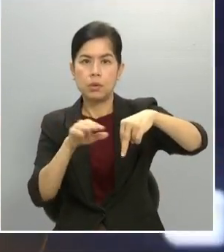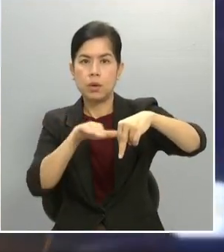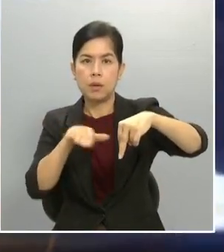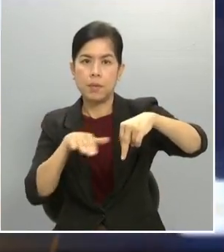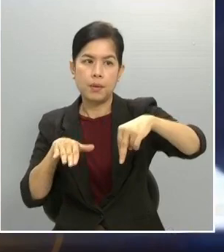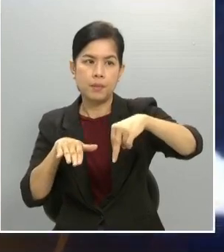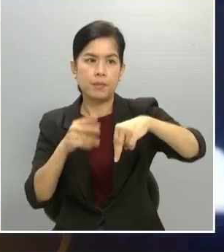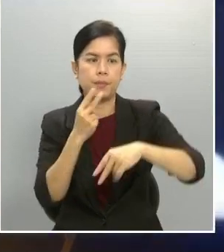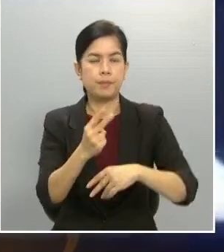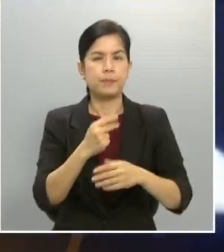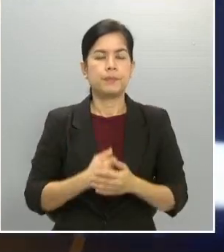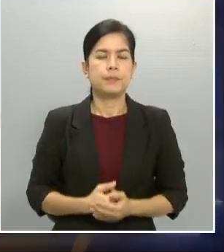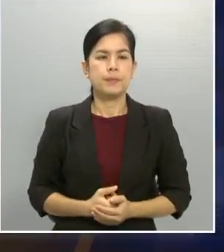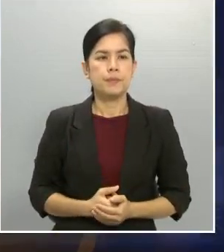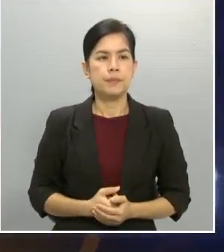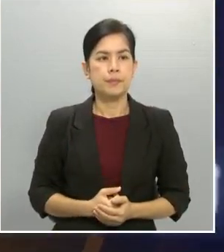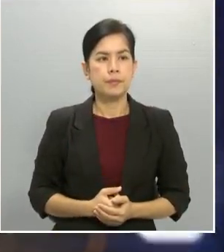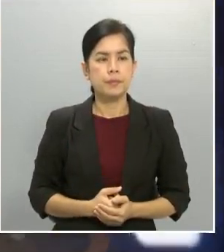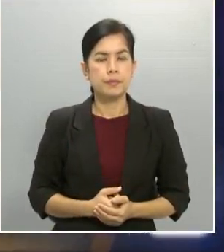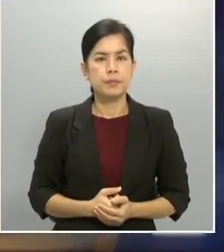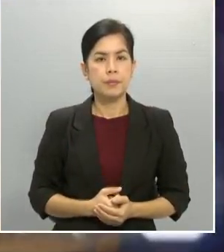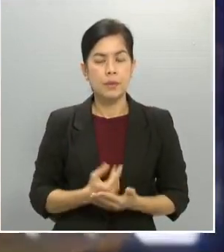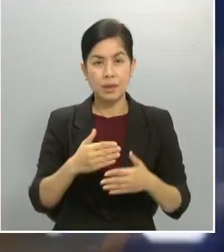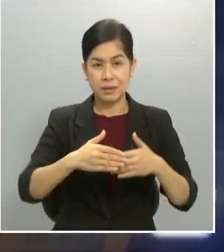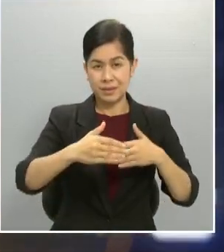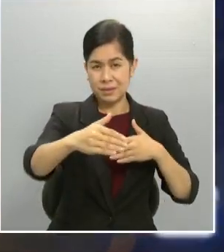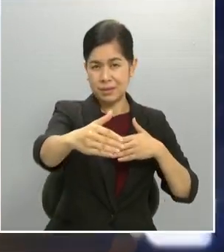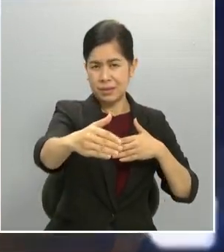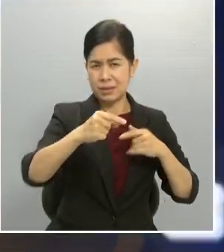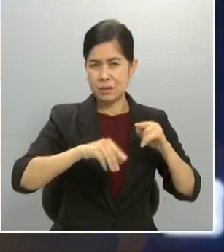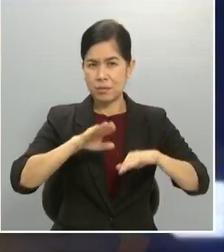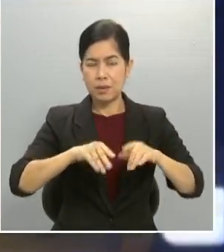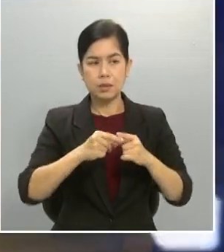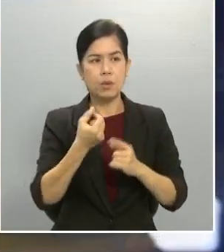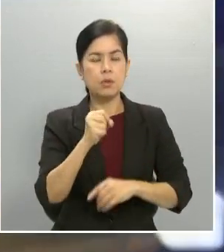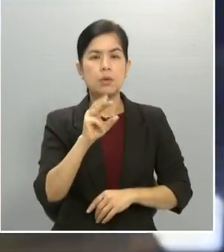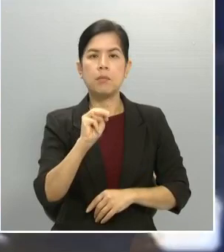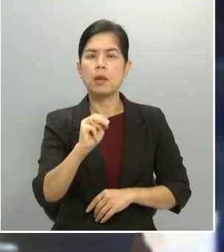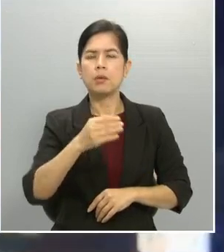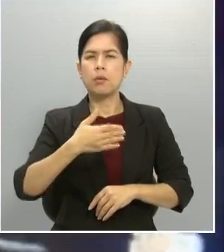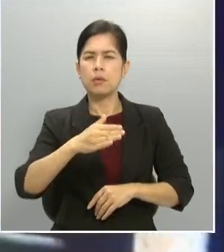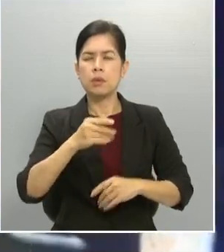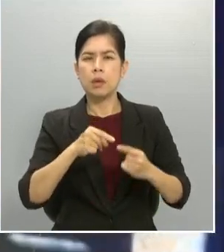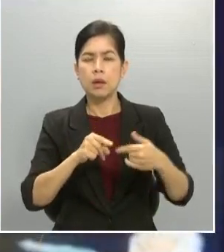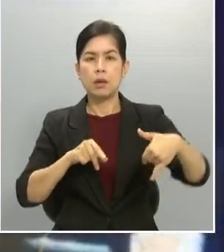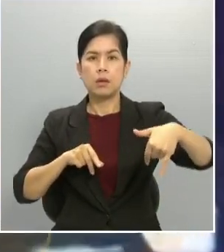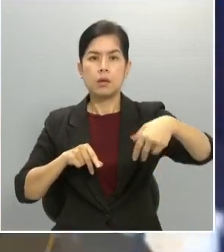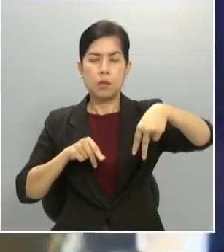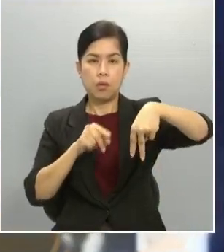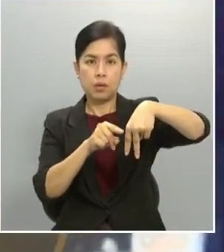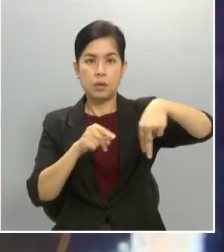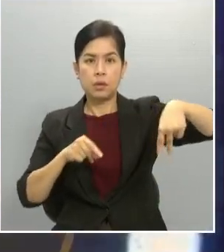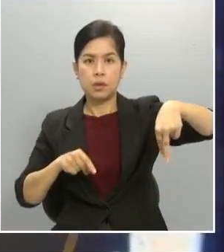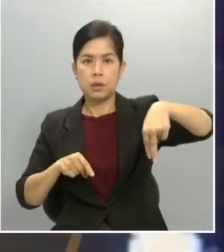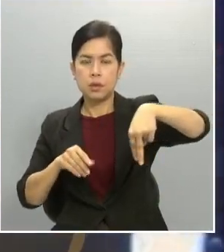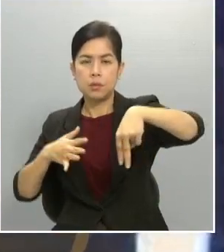ท่านผู้ชมฮะห่างไปตั้งเท่าไหร่10เมตรเนี่ยกระเด็นไปเนี่ย มีร่างของคนเจ็บนะคะนอนหม